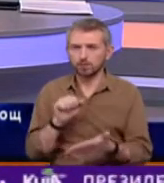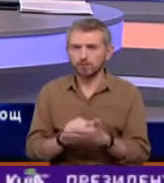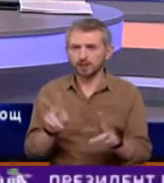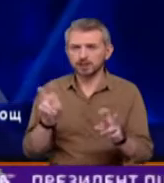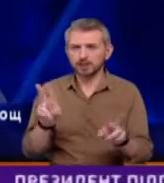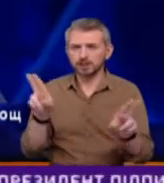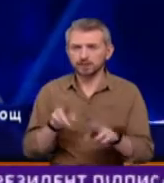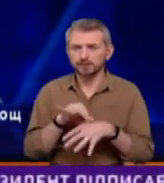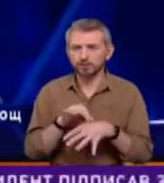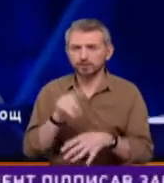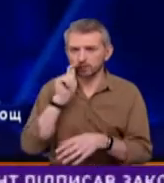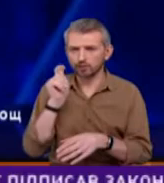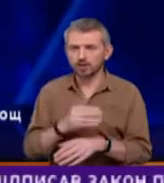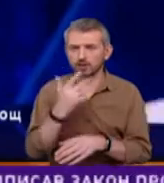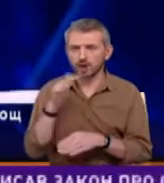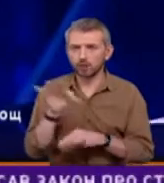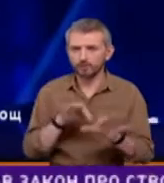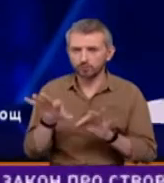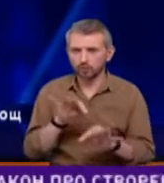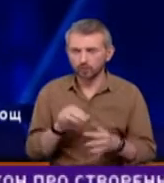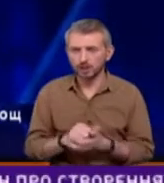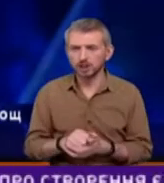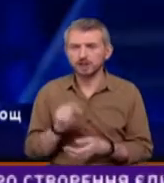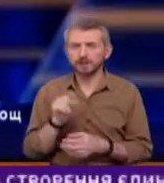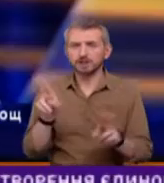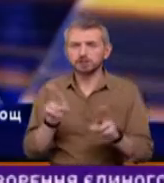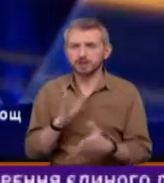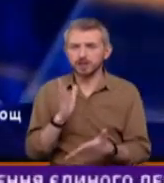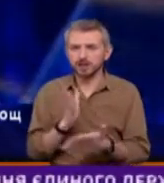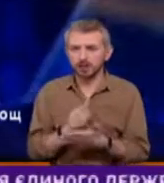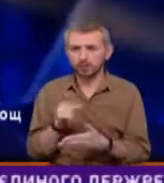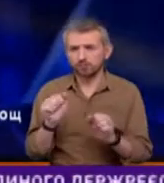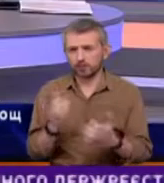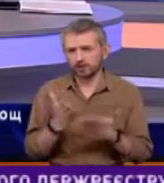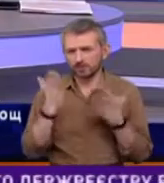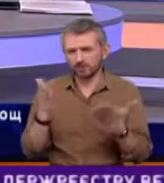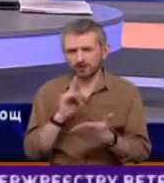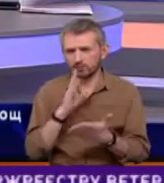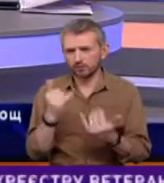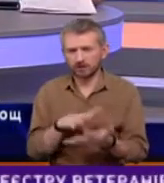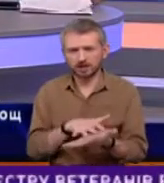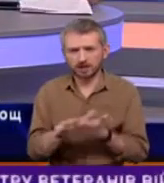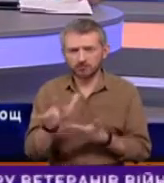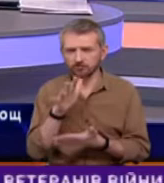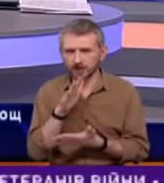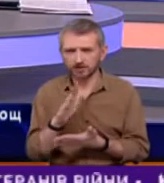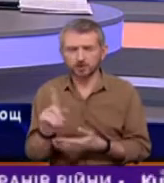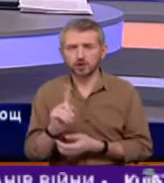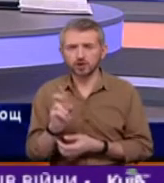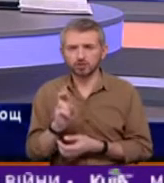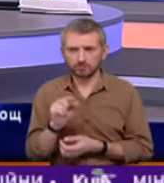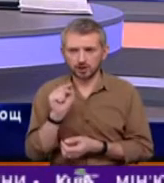називається «Правила проведення в Україні національного відбору». Так. Значить, в цих правилах є, ну, його можна вивчити, ми не будемо зараз тратити час ефірний для того, щоб